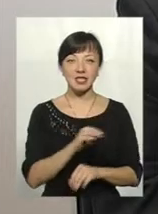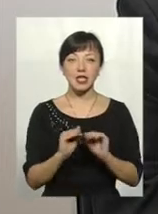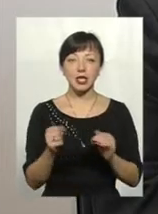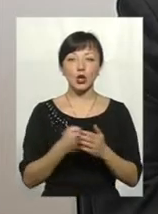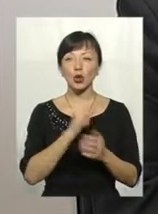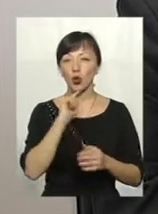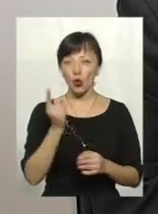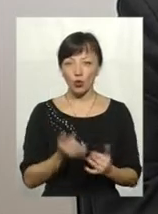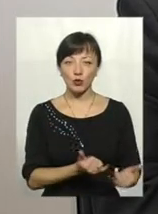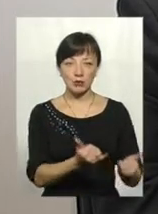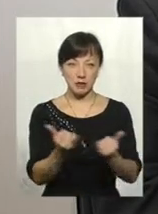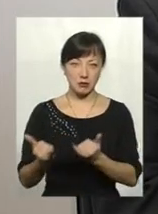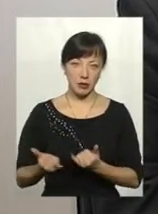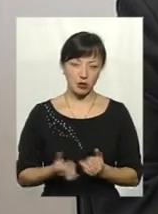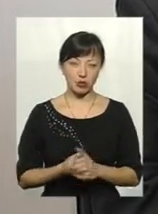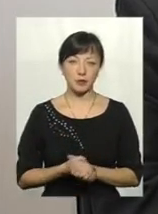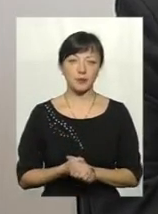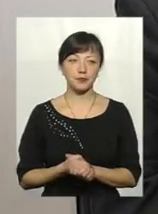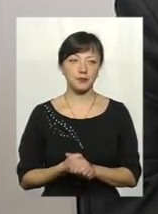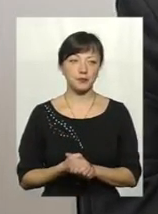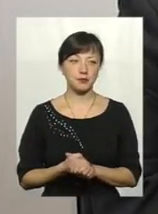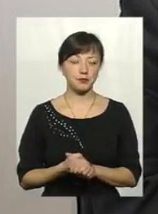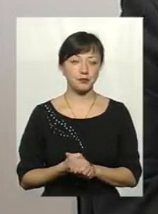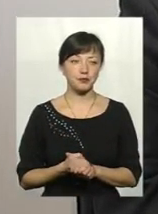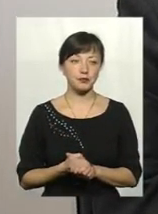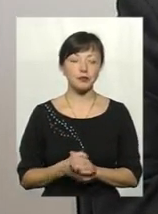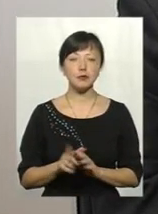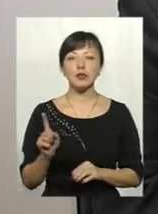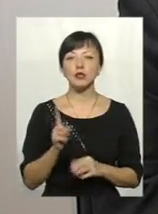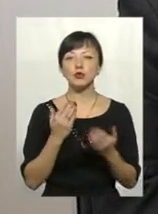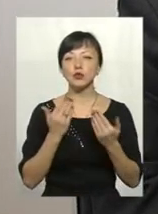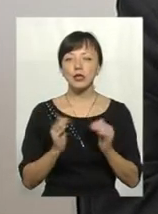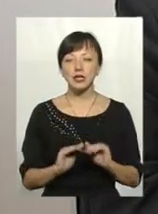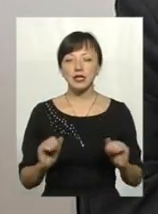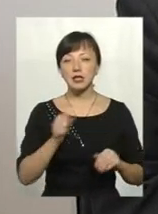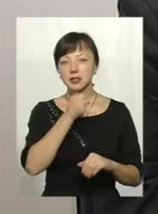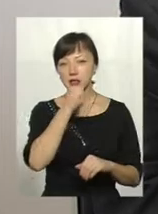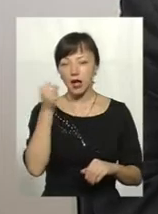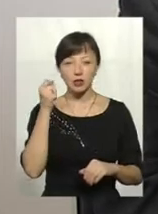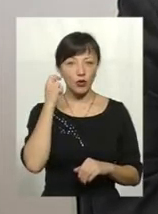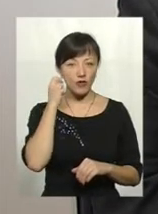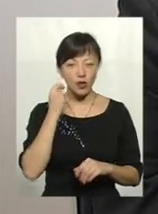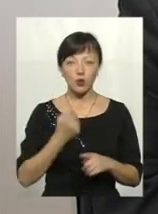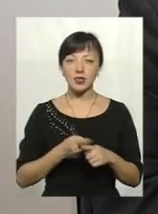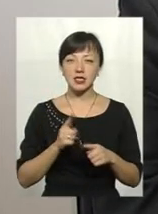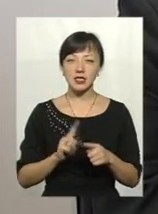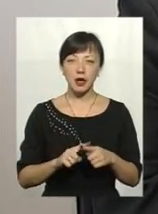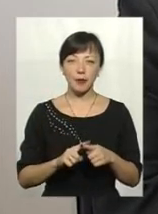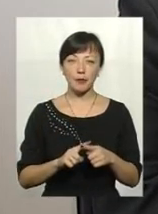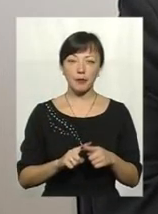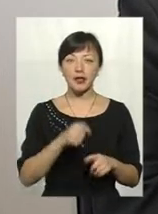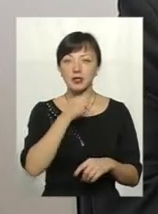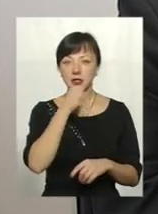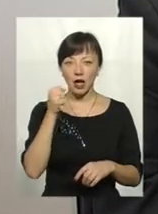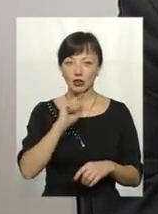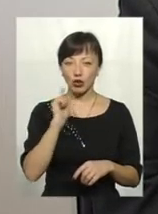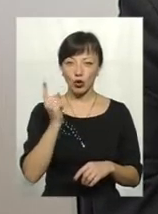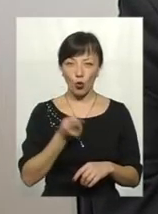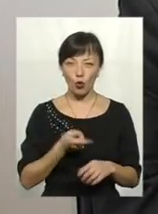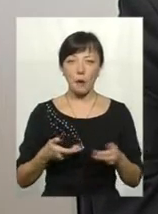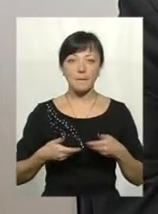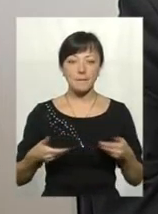року забезпечуємо. Забезпечили. Що стосується дітей старших вікових груп, це діти старше року,